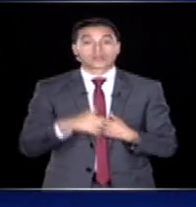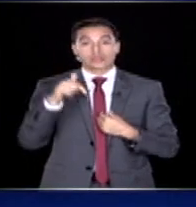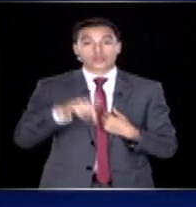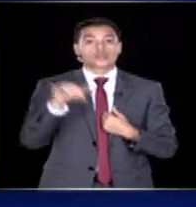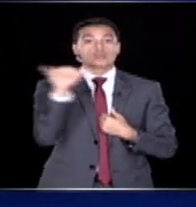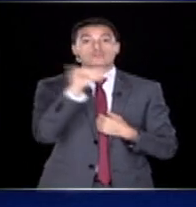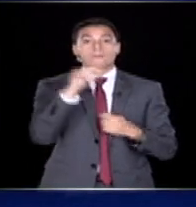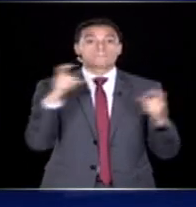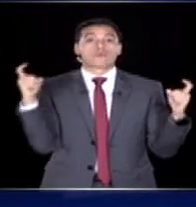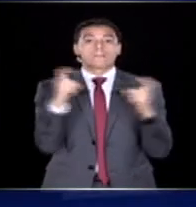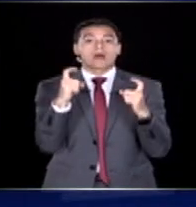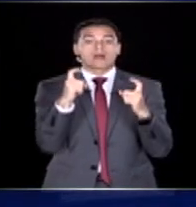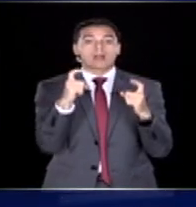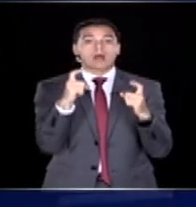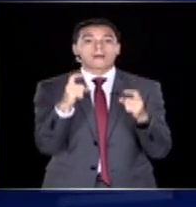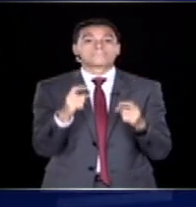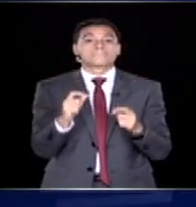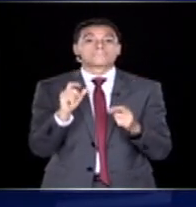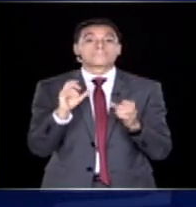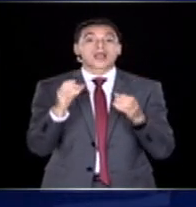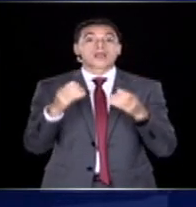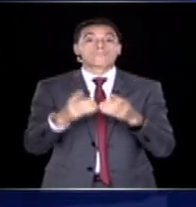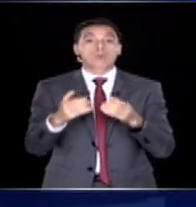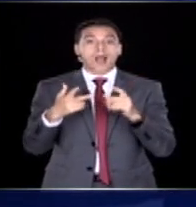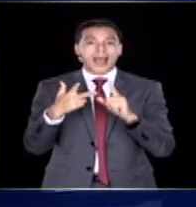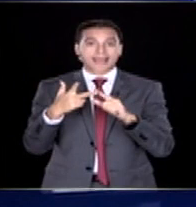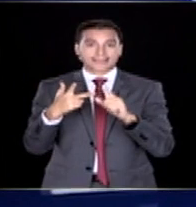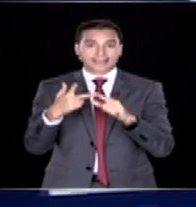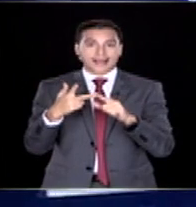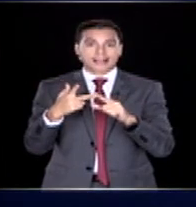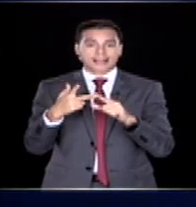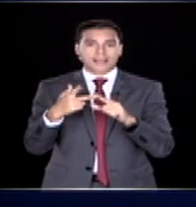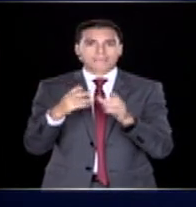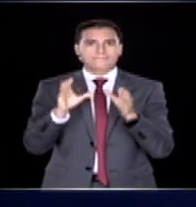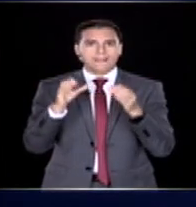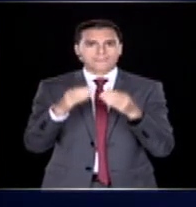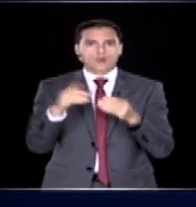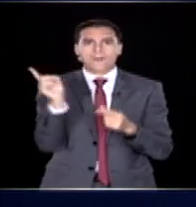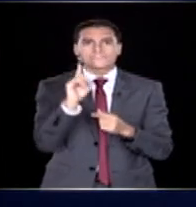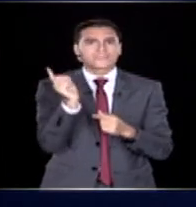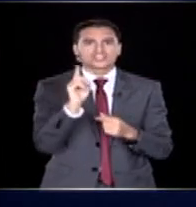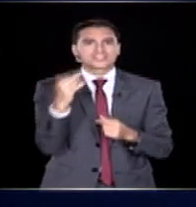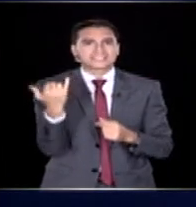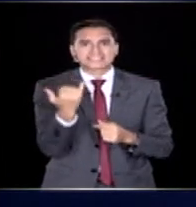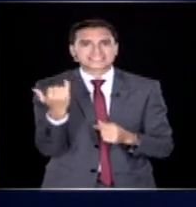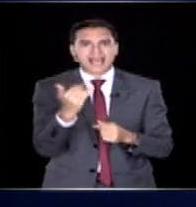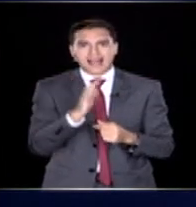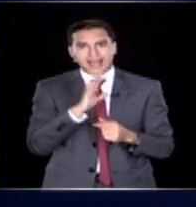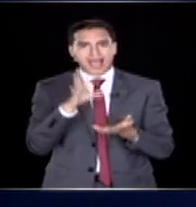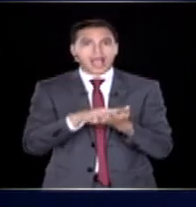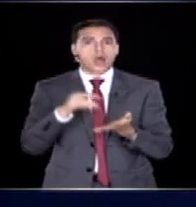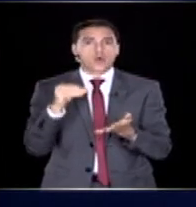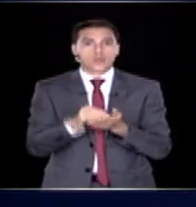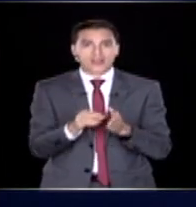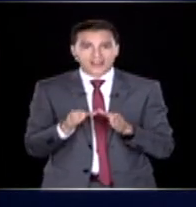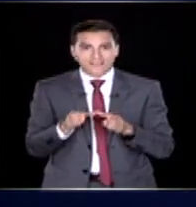النهاردة عندنا مباراة في المجموعة الثالثة، مجموعة مش سهلة. أول فريق مشرفنا في الاستوديو